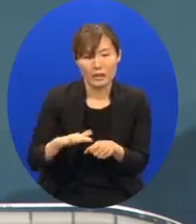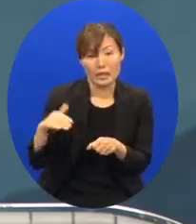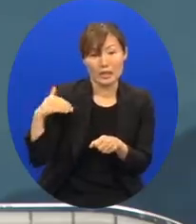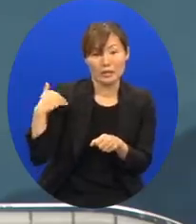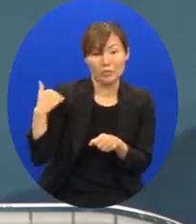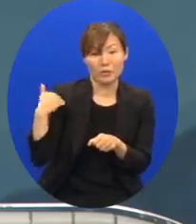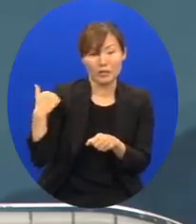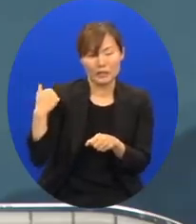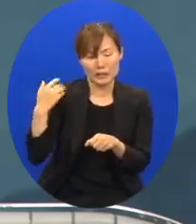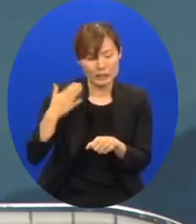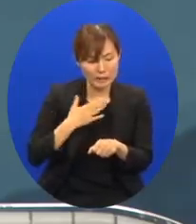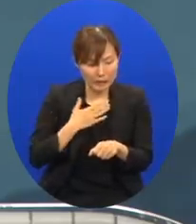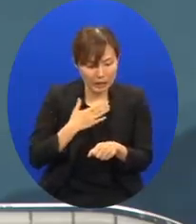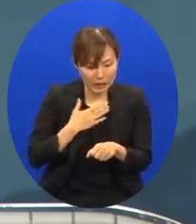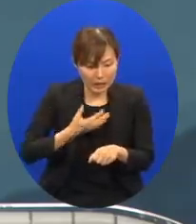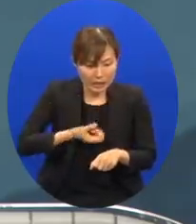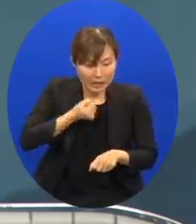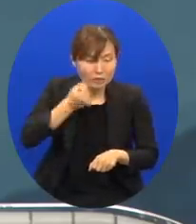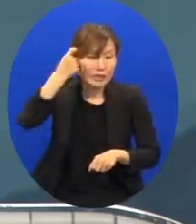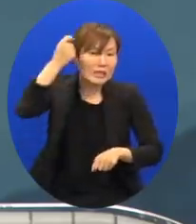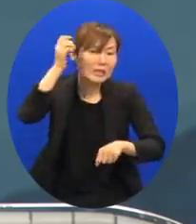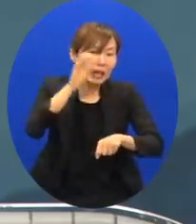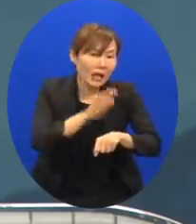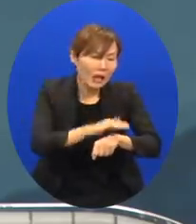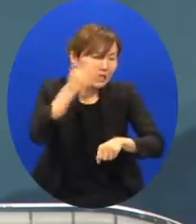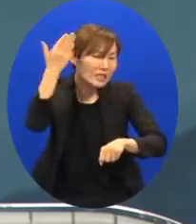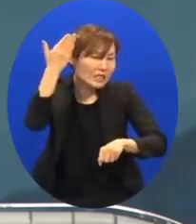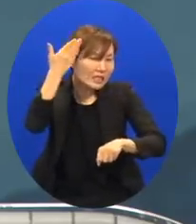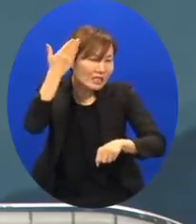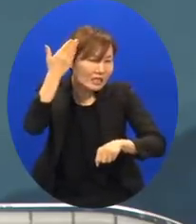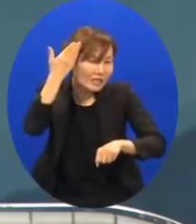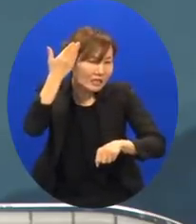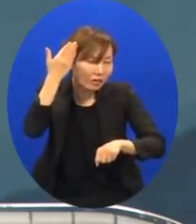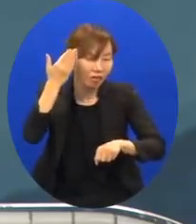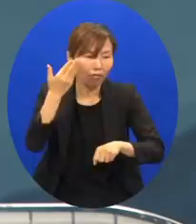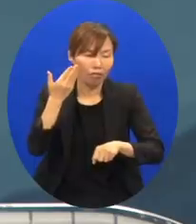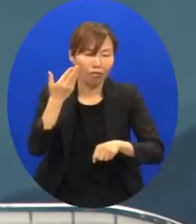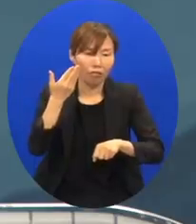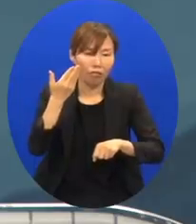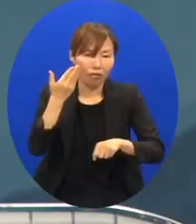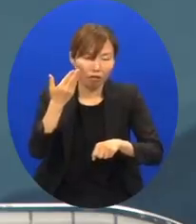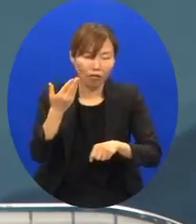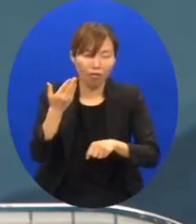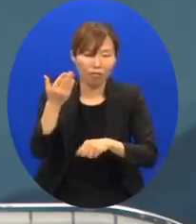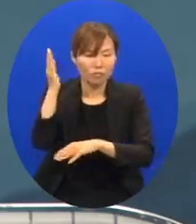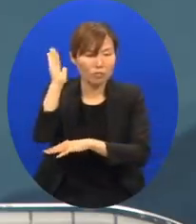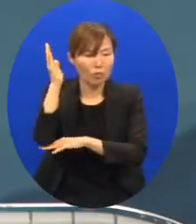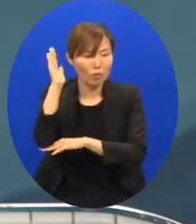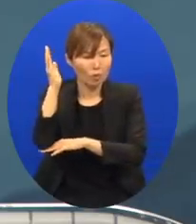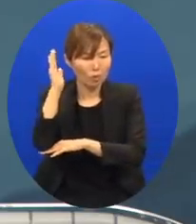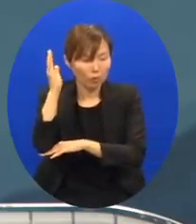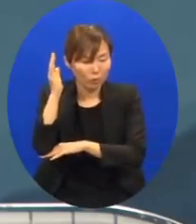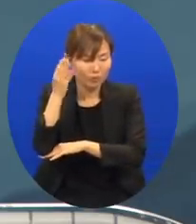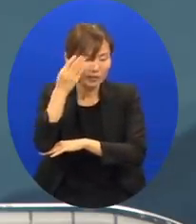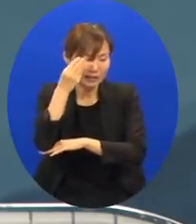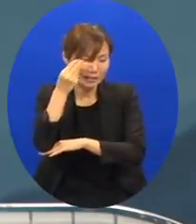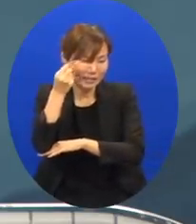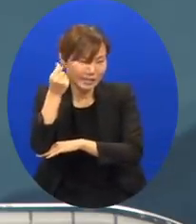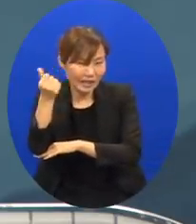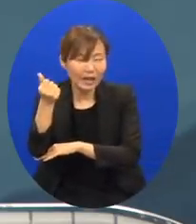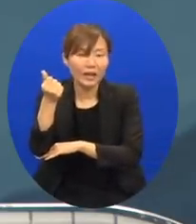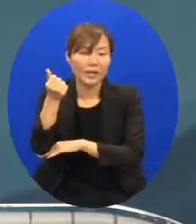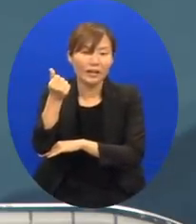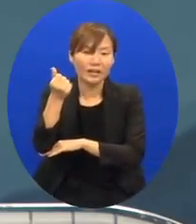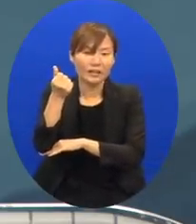제 지혜로 제가 가지고 있는 지식으로 어떻든지 사람들 듣기에 좋은 설교를 그렇게 해 보려고 무던히